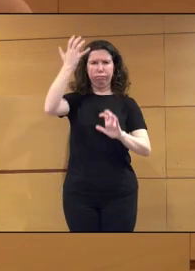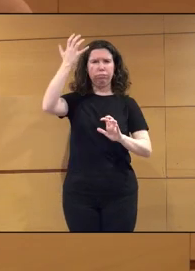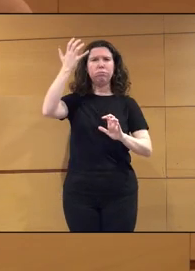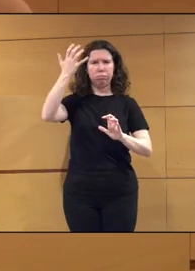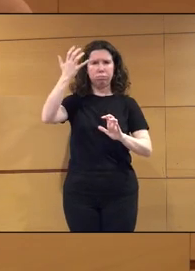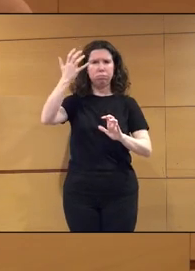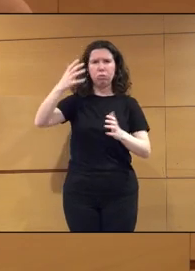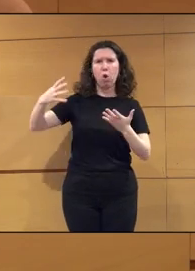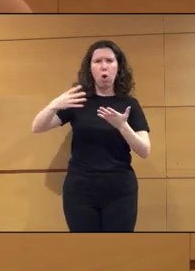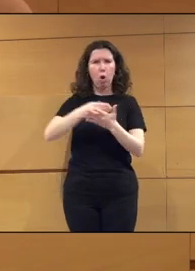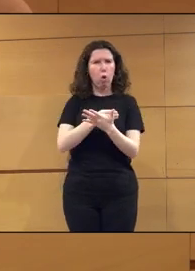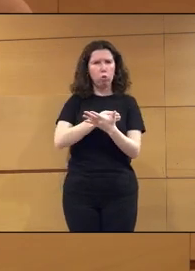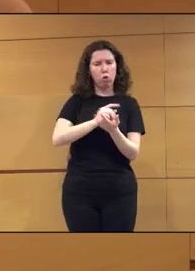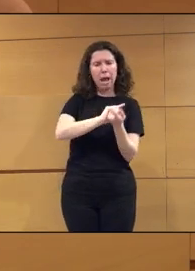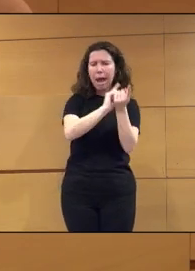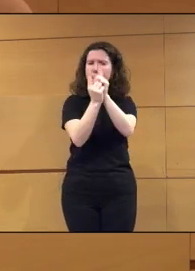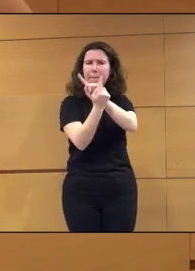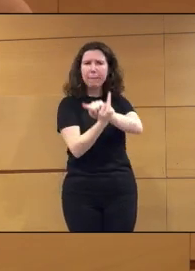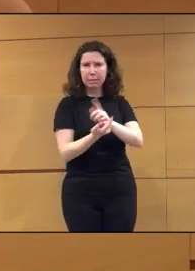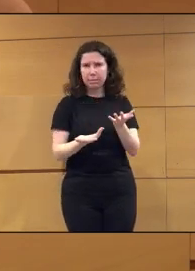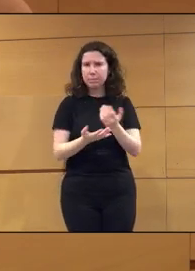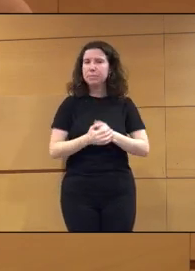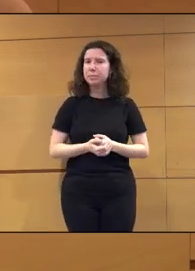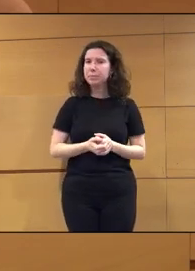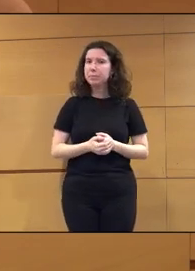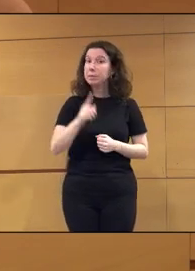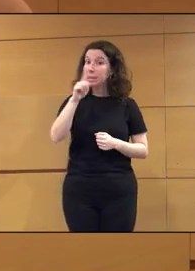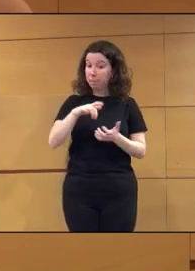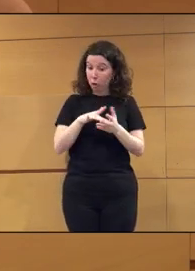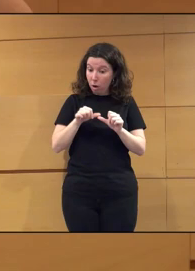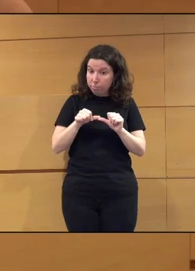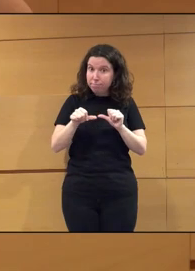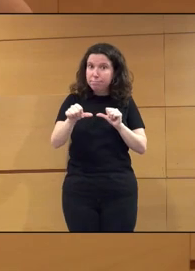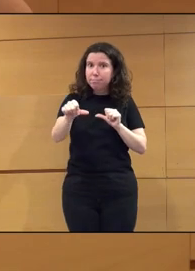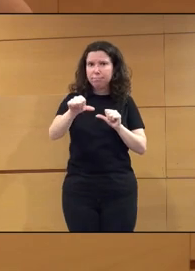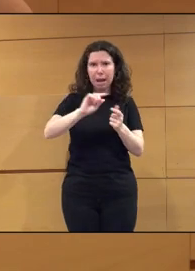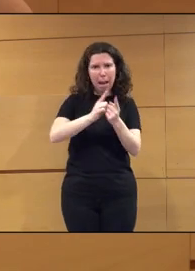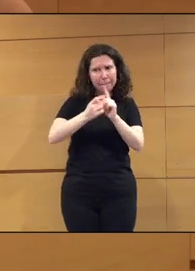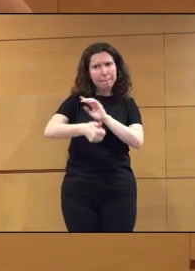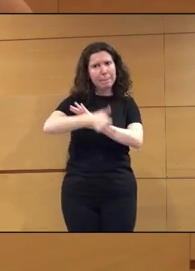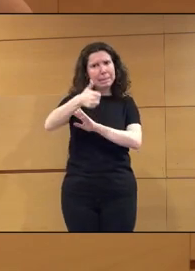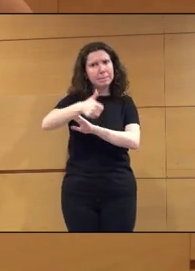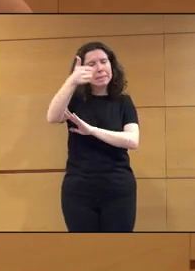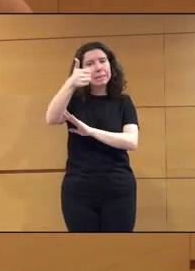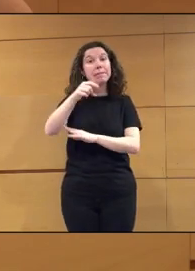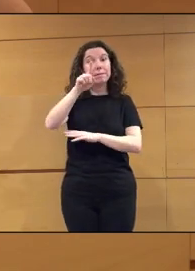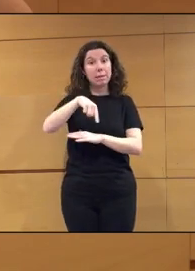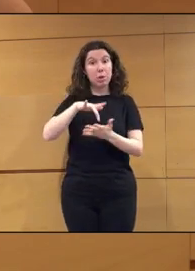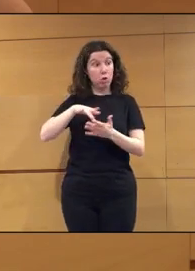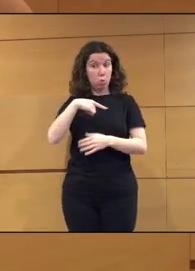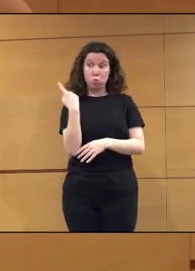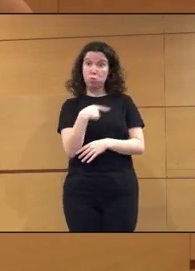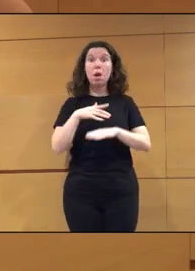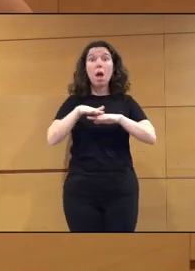canvia tot, que ho està canviant tot i que ho canviarà encara més i, evidentment, doncs, canviarà també la manera en com les administracions